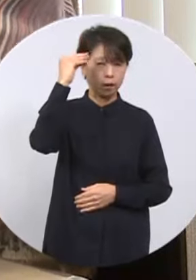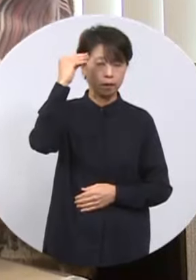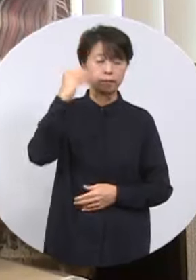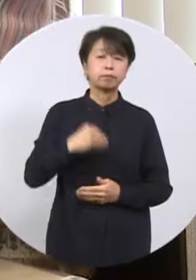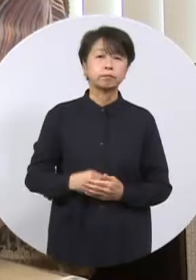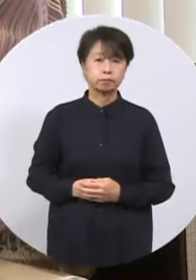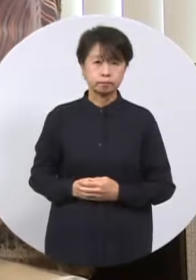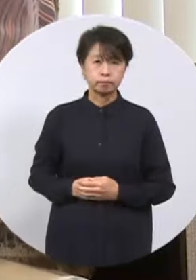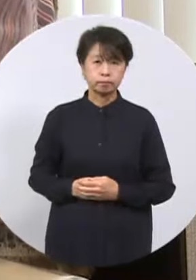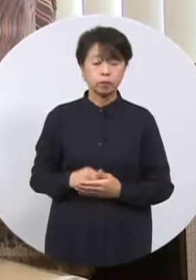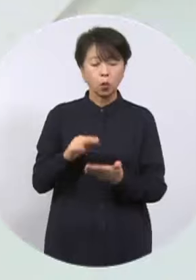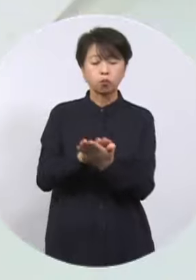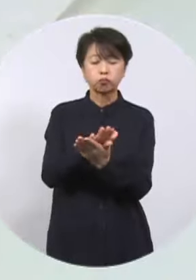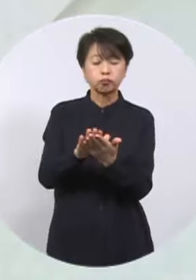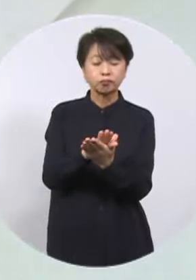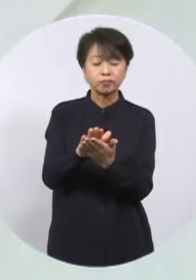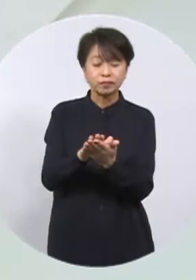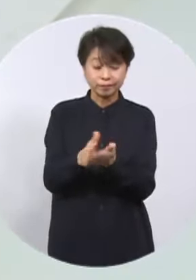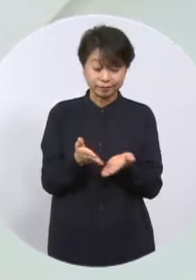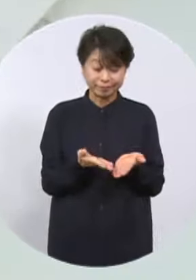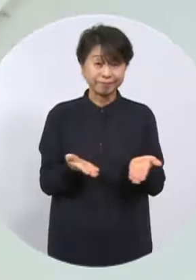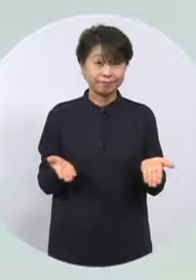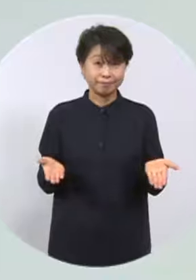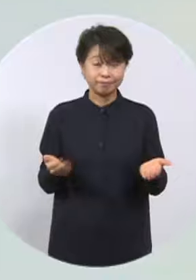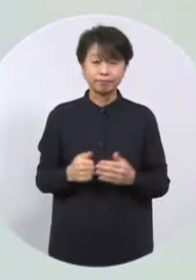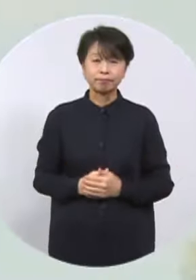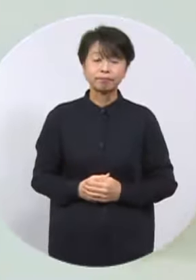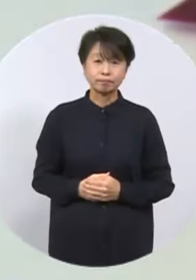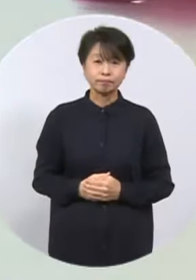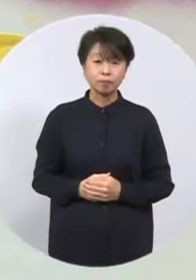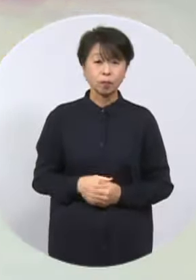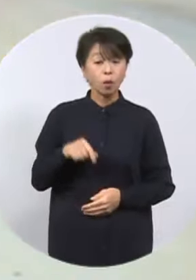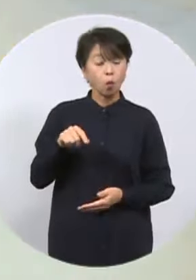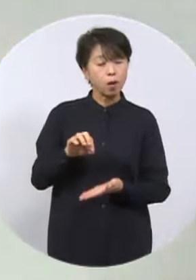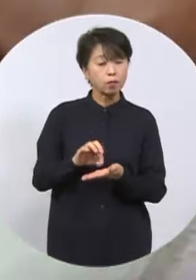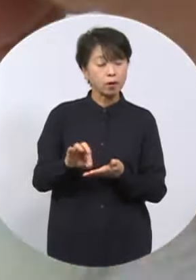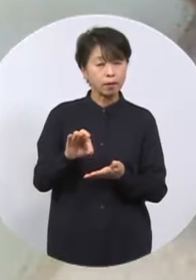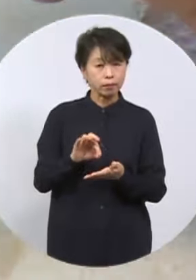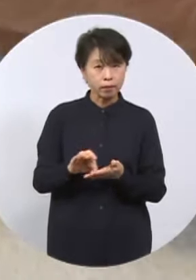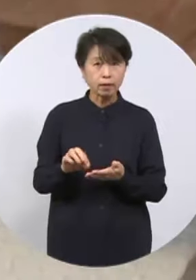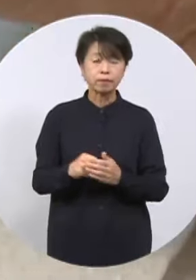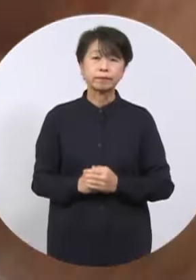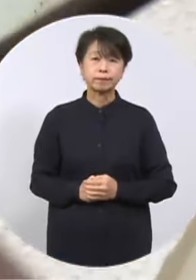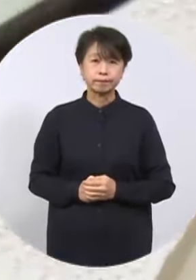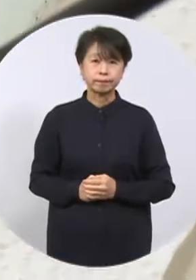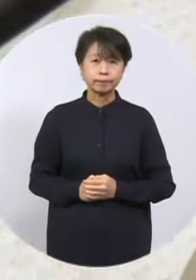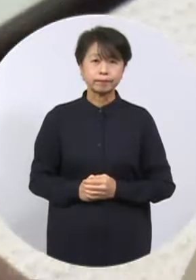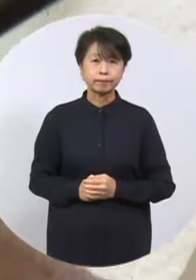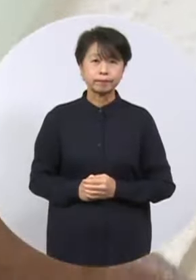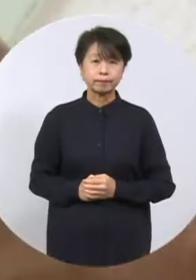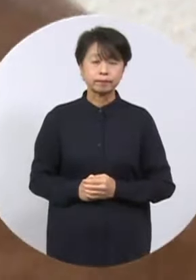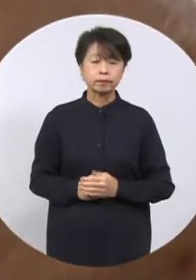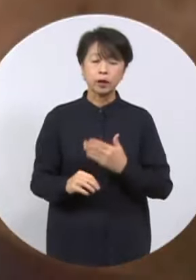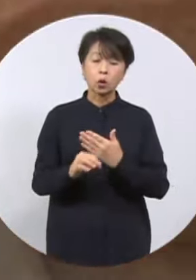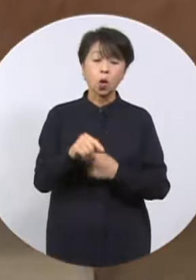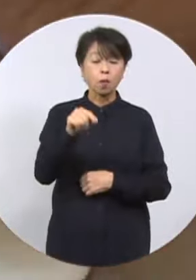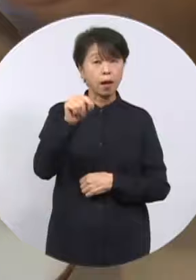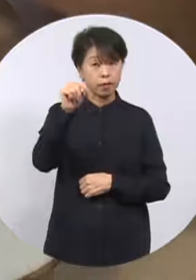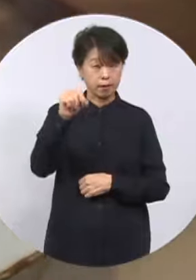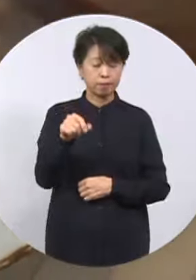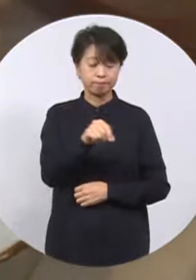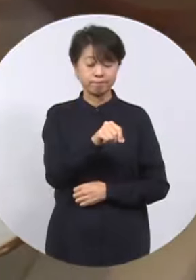イルで溶いたものがここに並んでます。 はい、 でこれを使って実を言うと、まあ、簡単にやりますけど線を例えば引くとこう